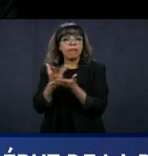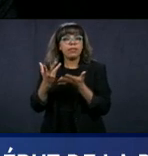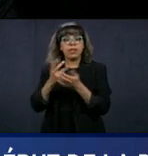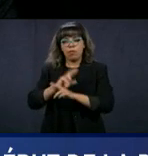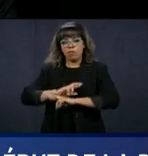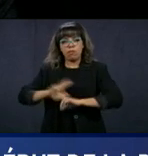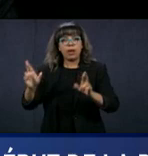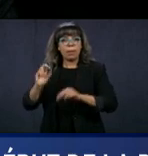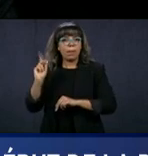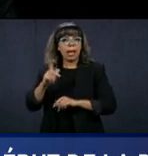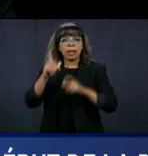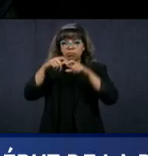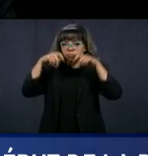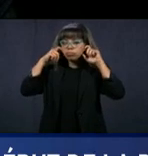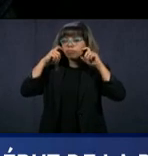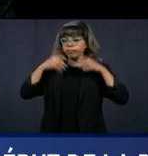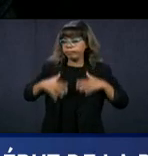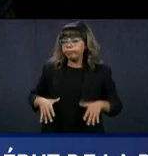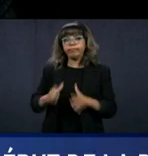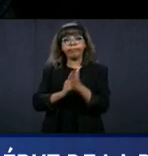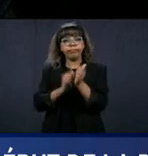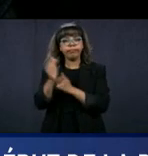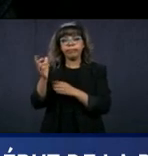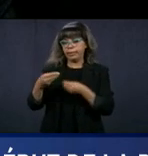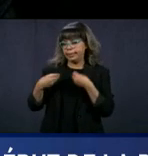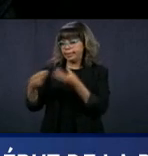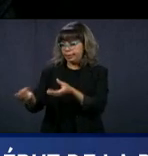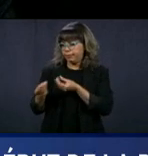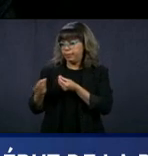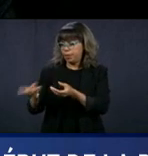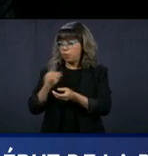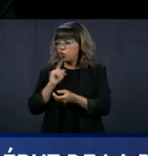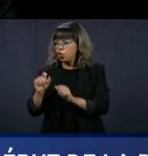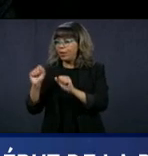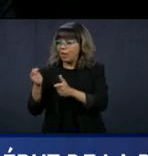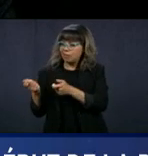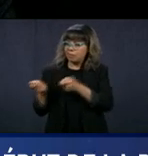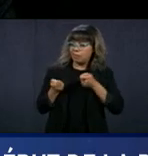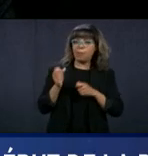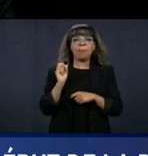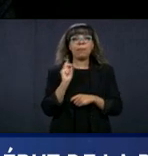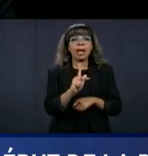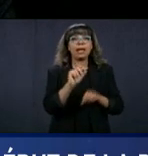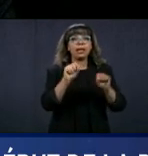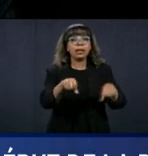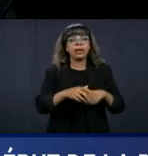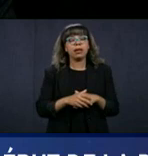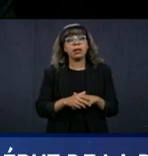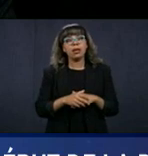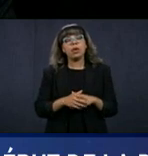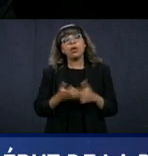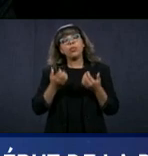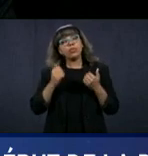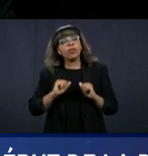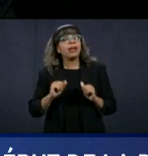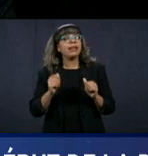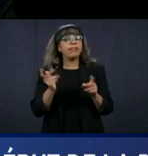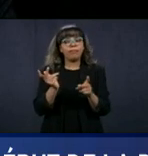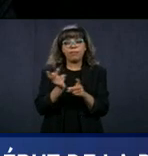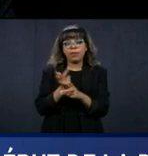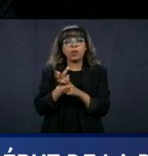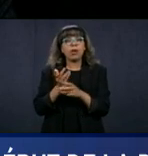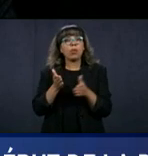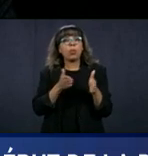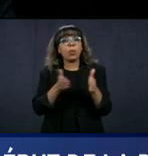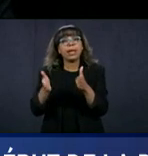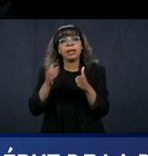protection nécessaire pour revenir au travail. Nous travaillons aussi sur une stratégie plus forte afin